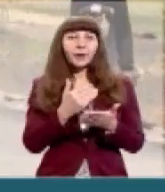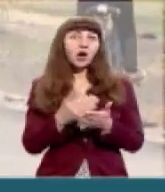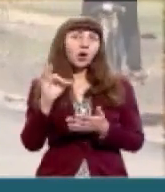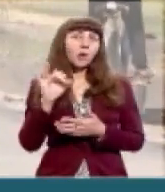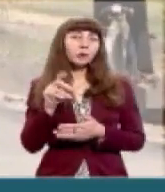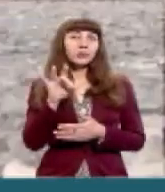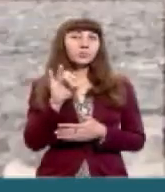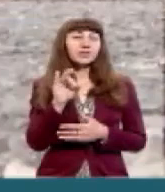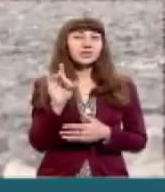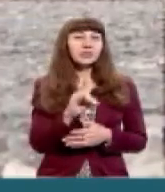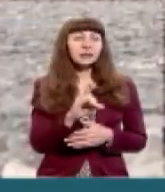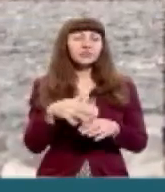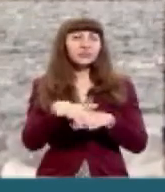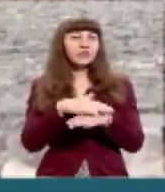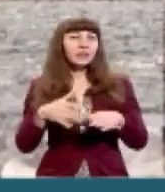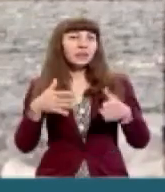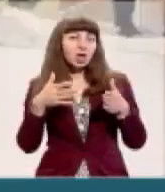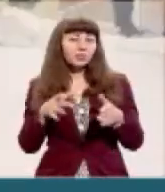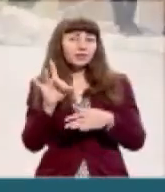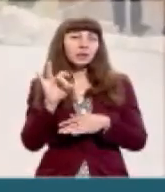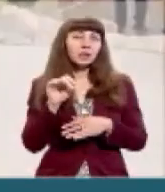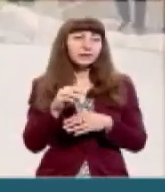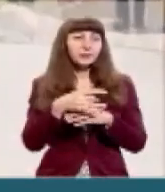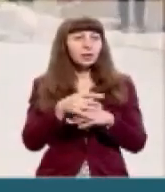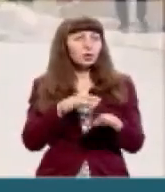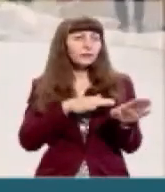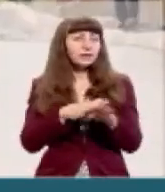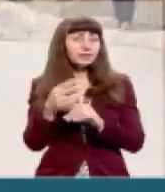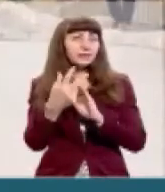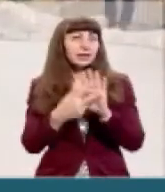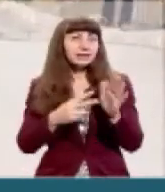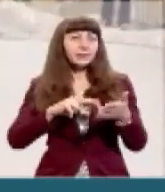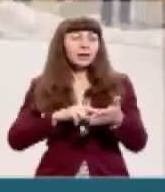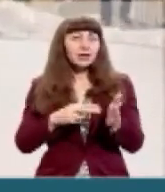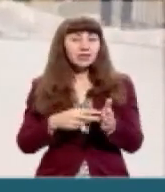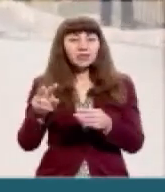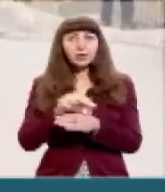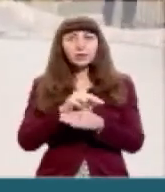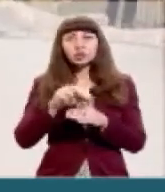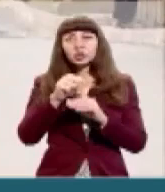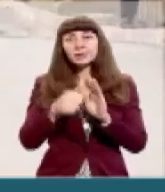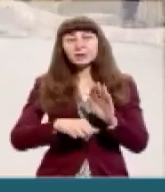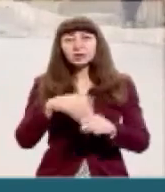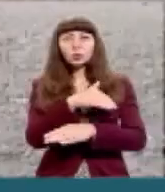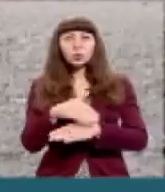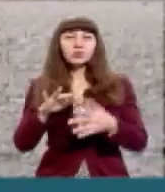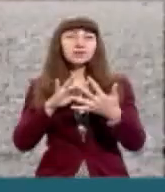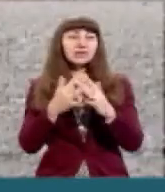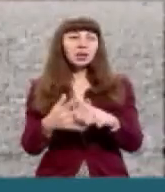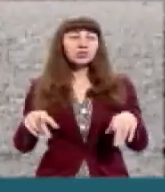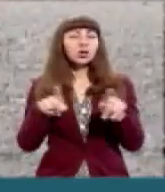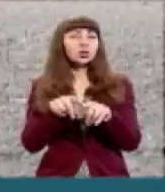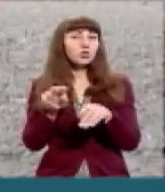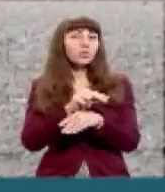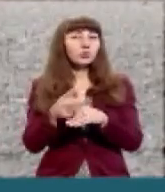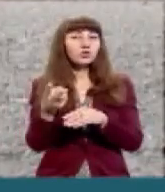«Аул Ельбесега» в сфере дорожной инфраструктуры в Миндагаринском районе реализуется 18 проектов. Это ремонт 16 улиц в населенных пунктах, а также